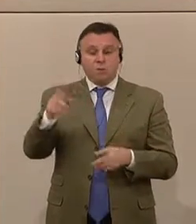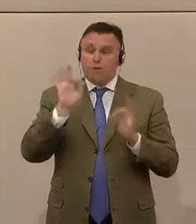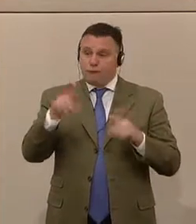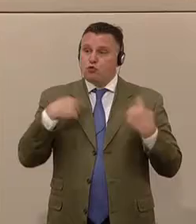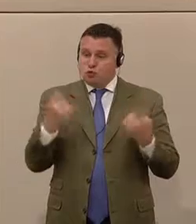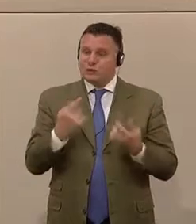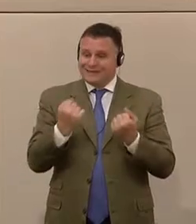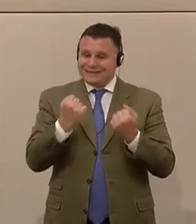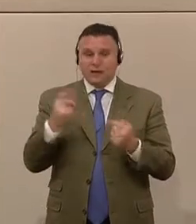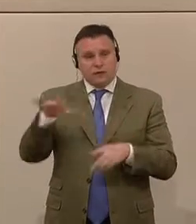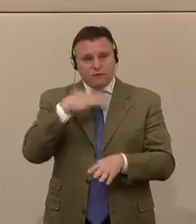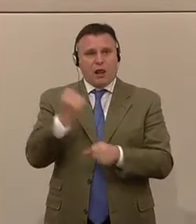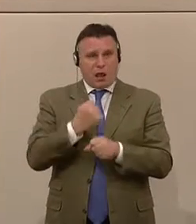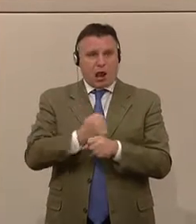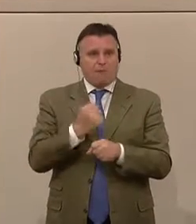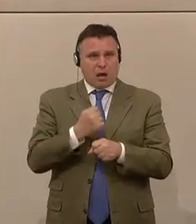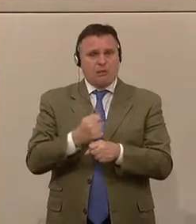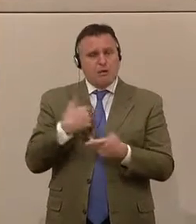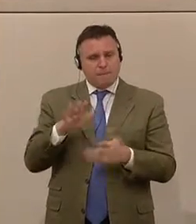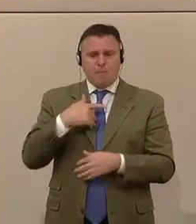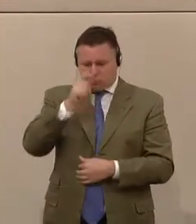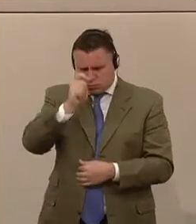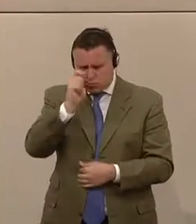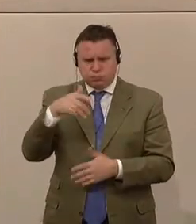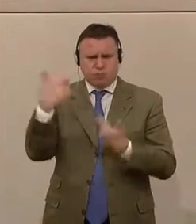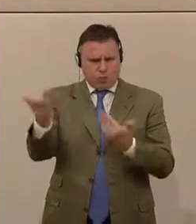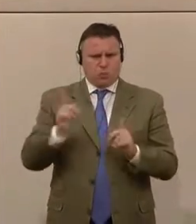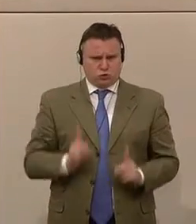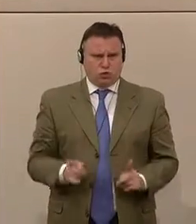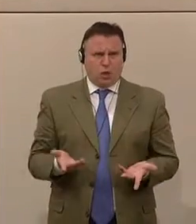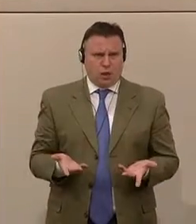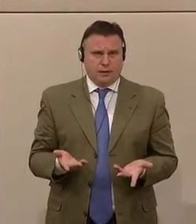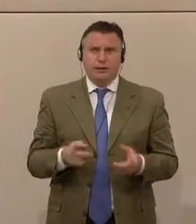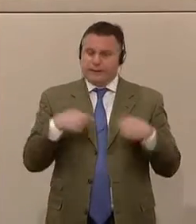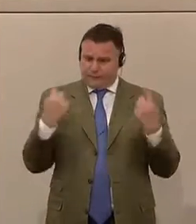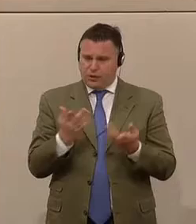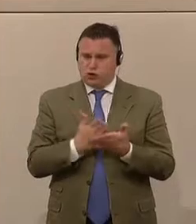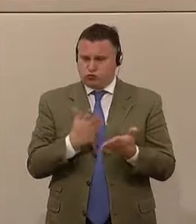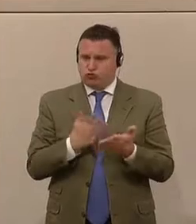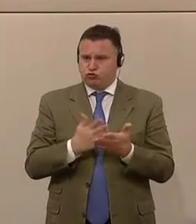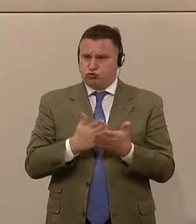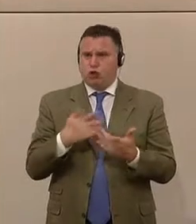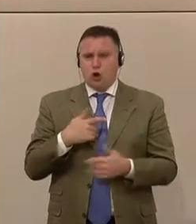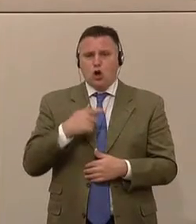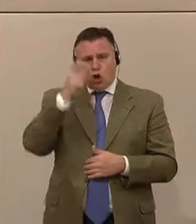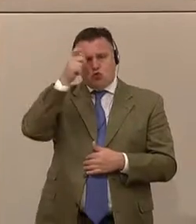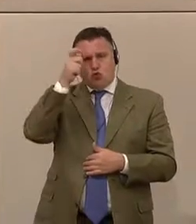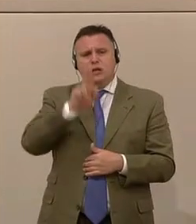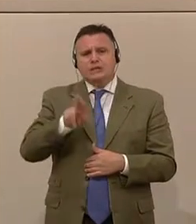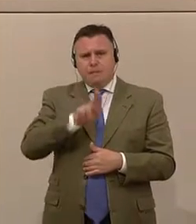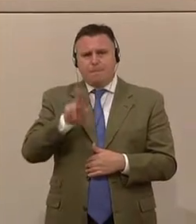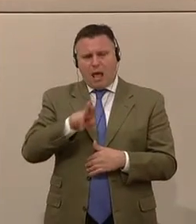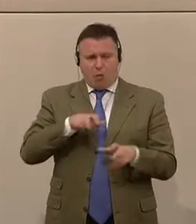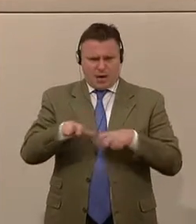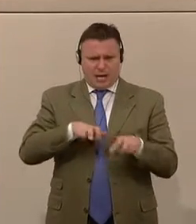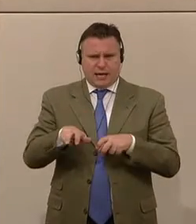für unsere Sicherheit hinhalten und eben auch eine Wertschätzung erfahren sollten. Das leisten wir als türkis-blaue